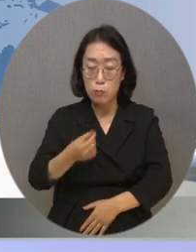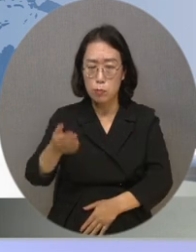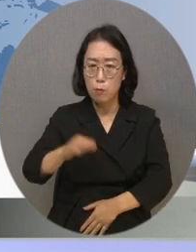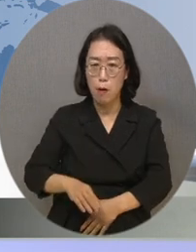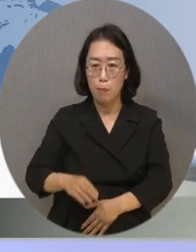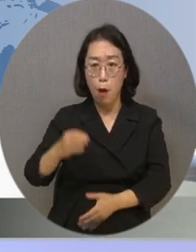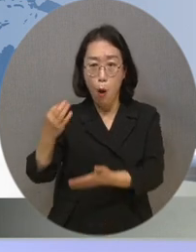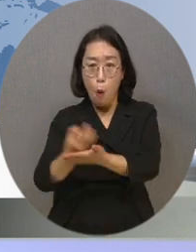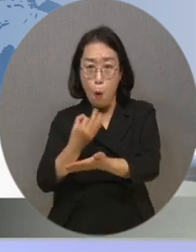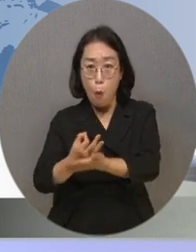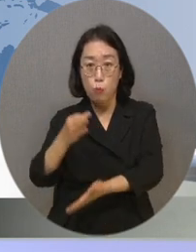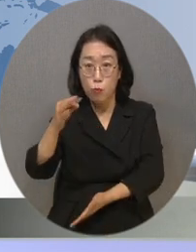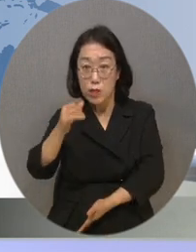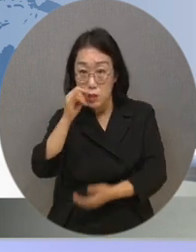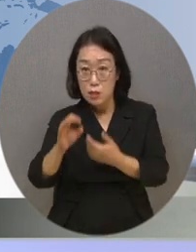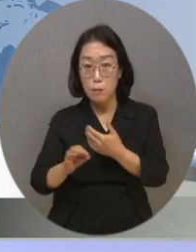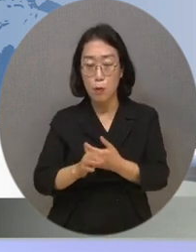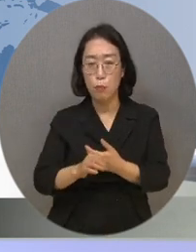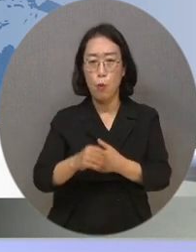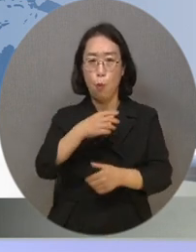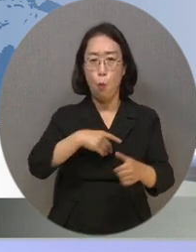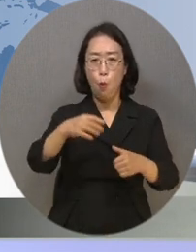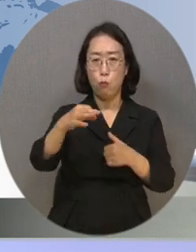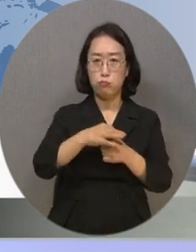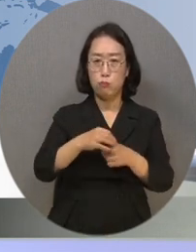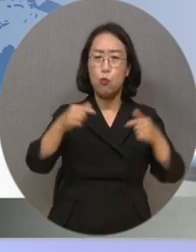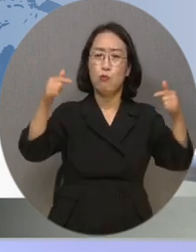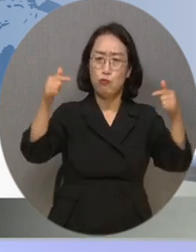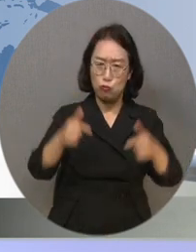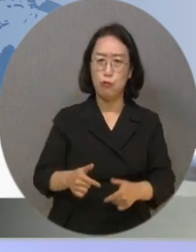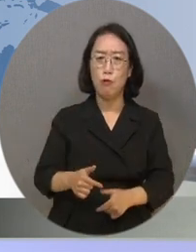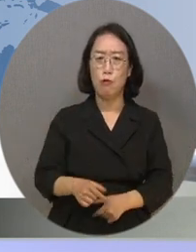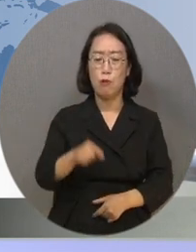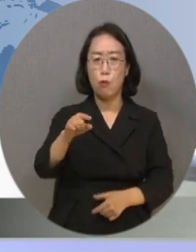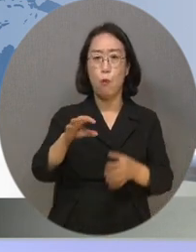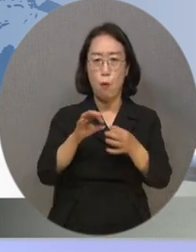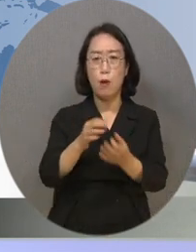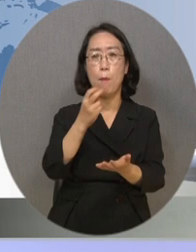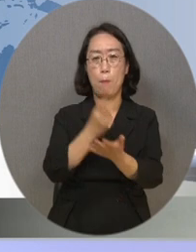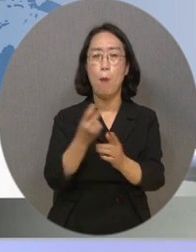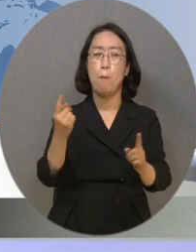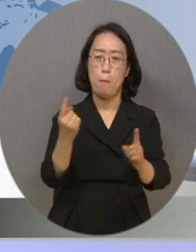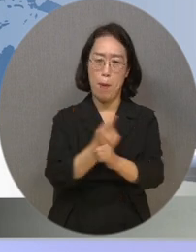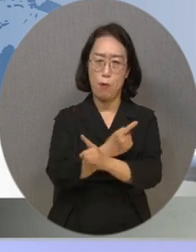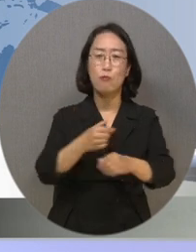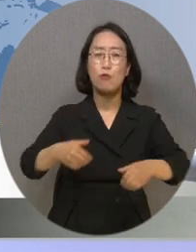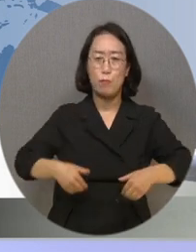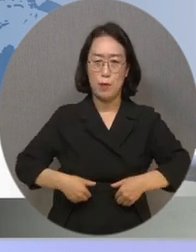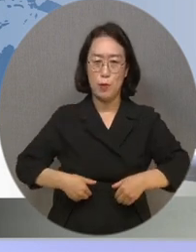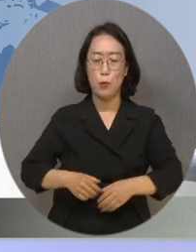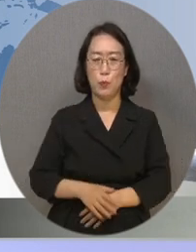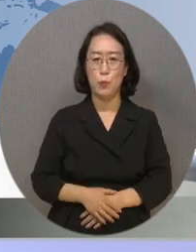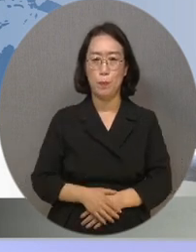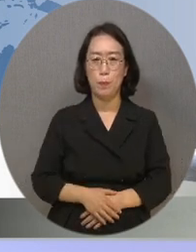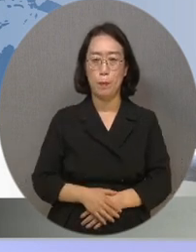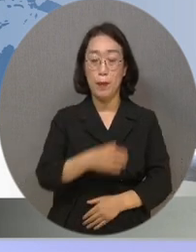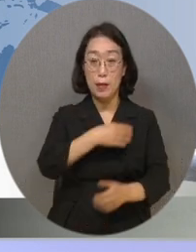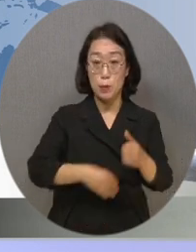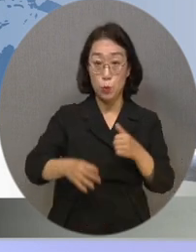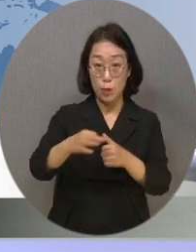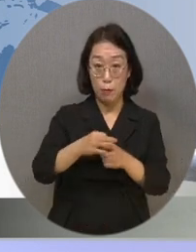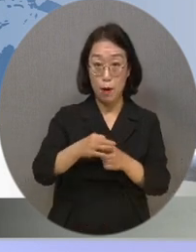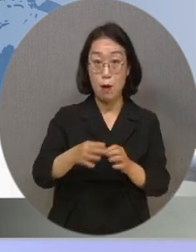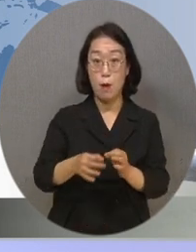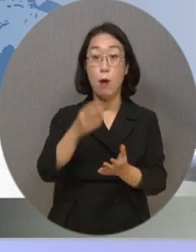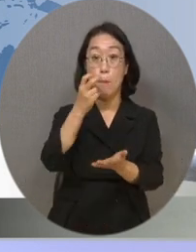근로소득이 발생하면 기초수급비가 줄어드는 등 이와 관련한 법 개정이 필요하다고 하는데요. 기초생활보장법